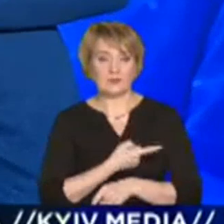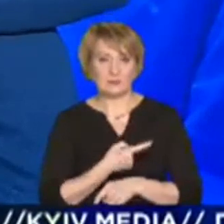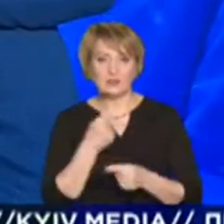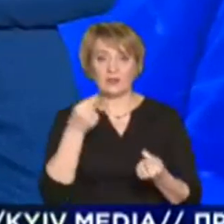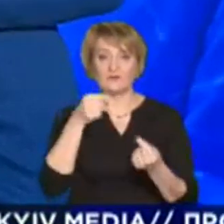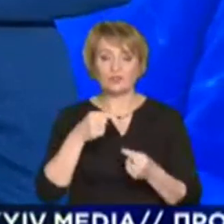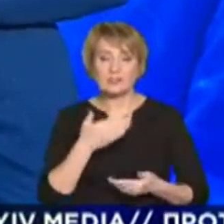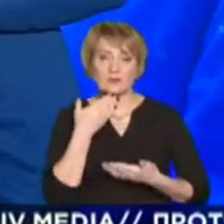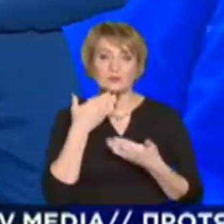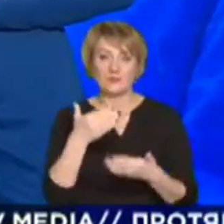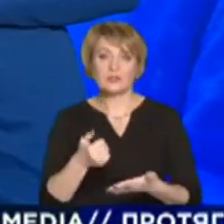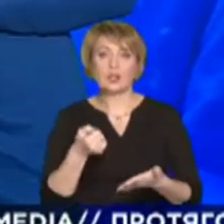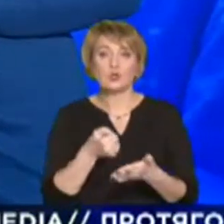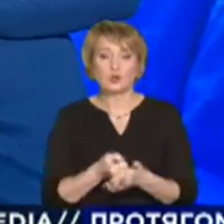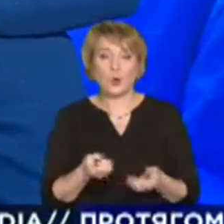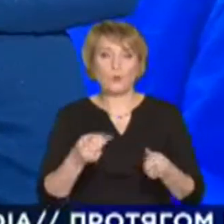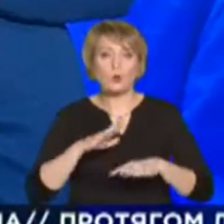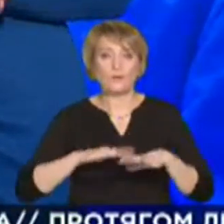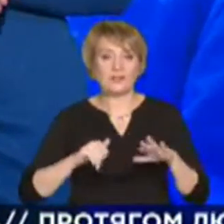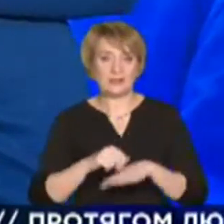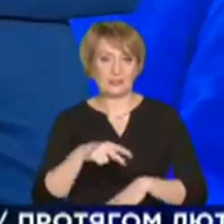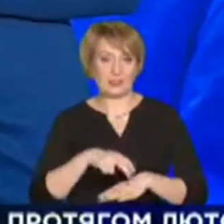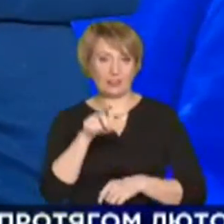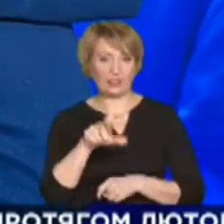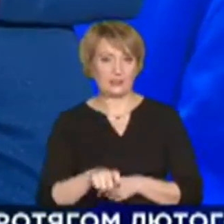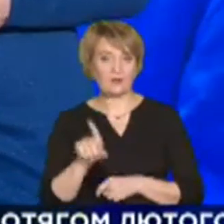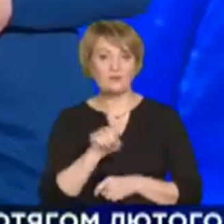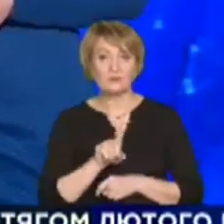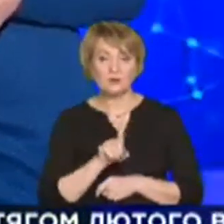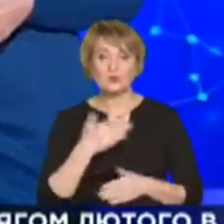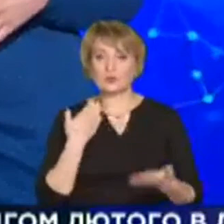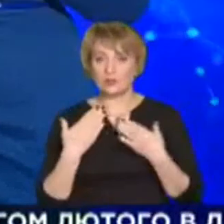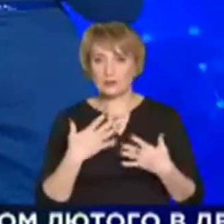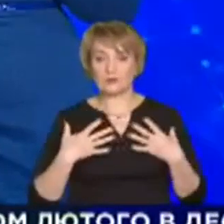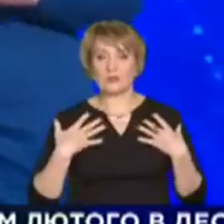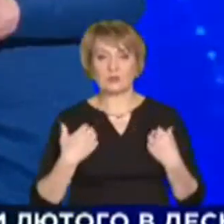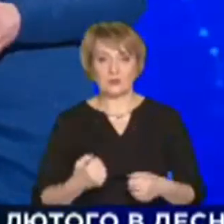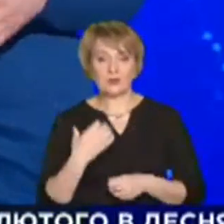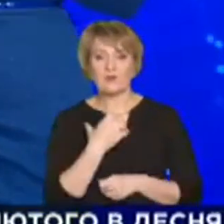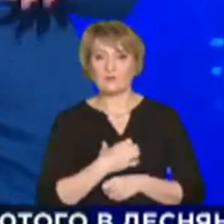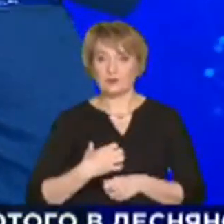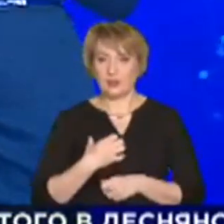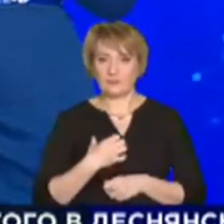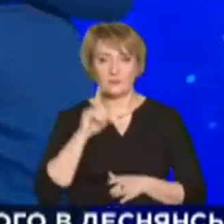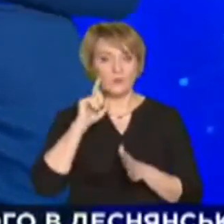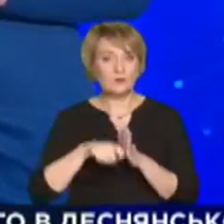вчасно звертайтеся до професійних лікарів. Бо все, що стосується здоров'я, важливо саме профілактувати і дешевше в тому.